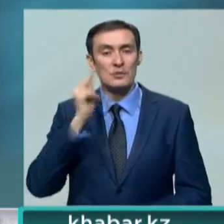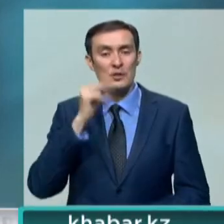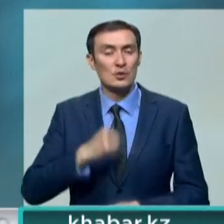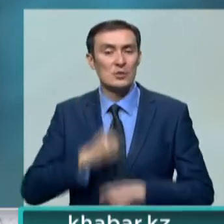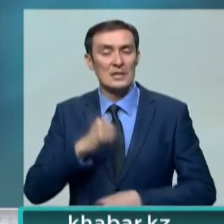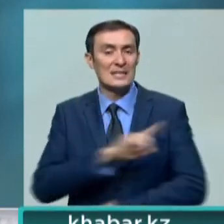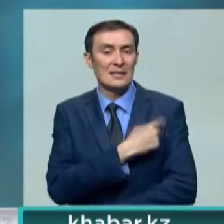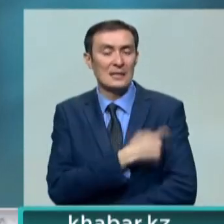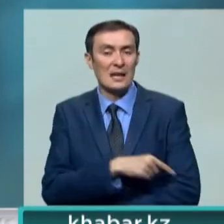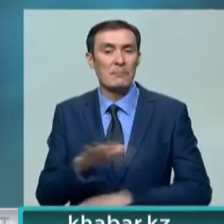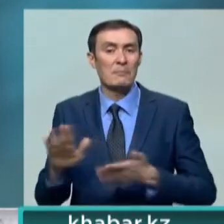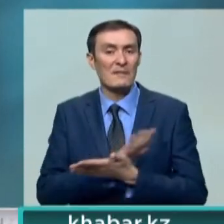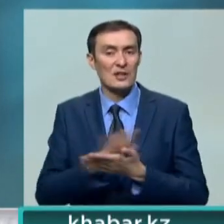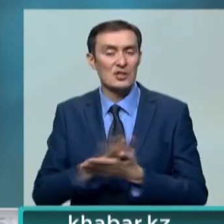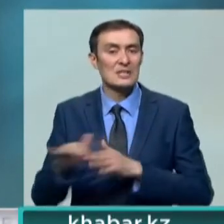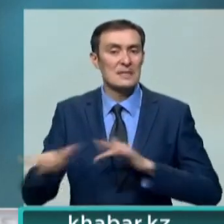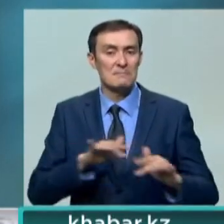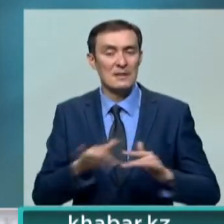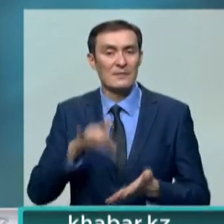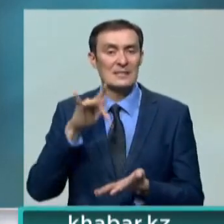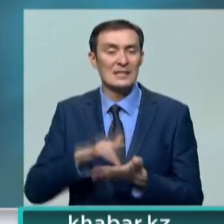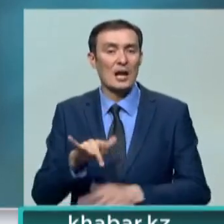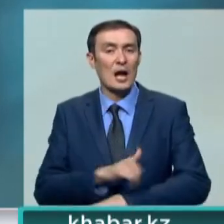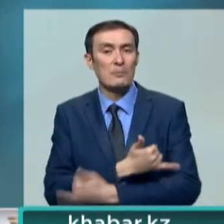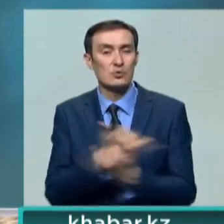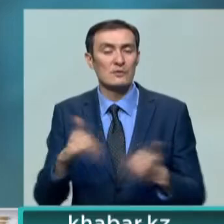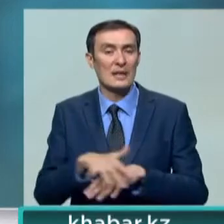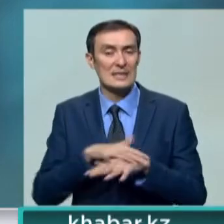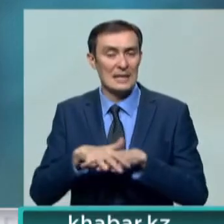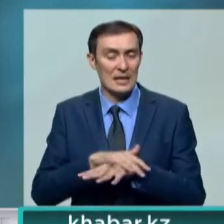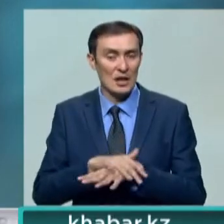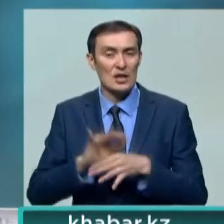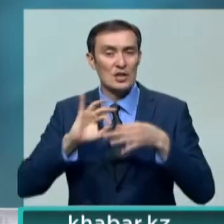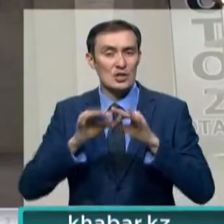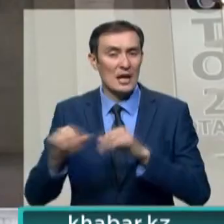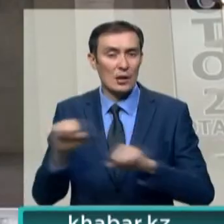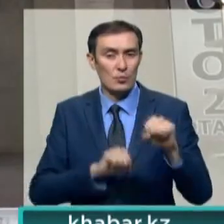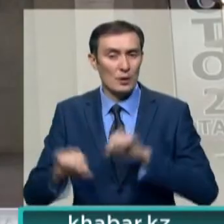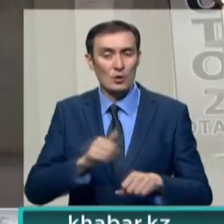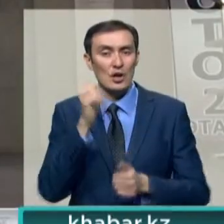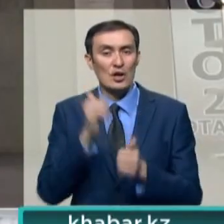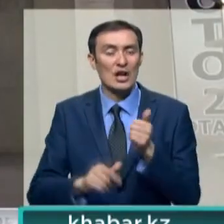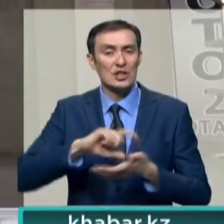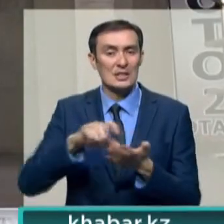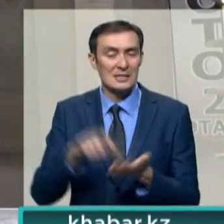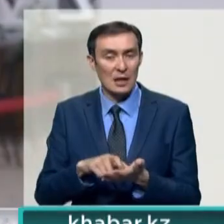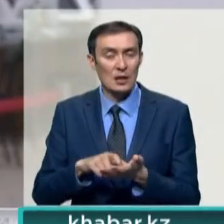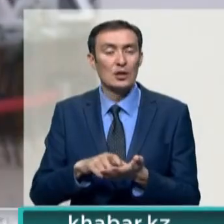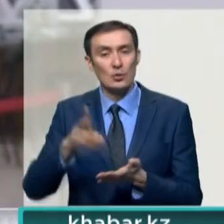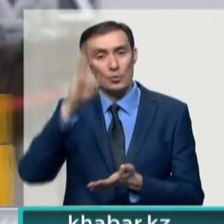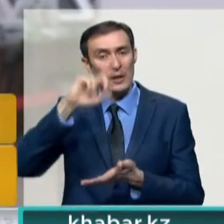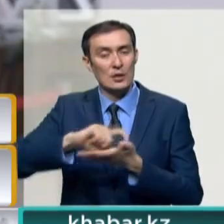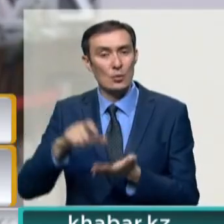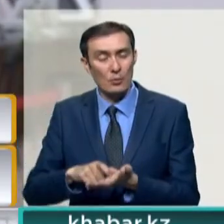Шымкенте усилили санитарно-профилактические меры в центрах обслуживания населения. Там тщательно обрабатывают каждый зал и уборные.